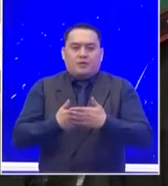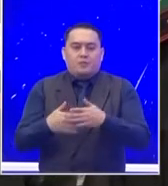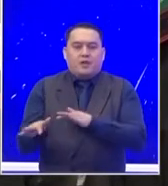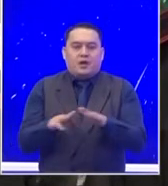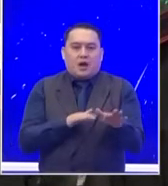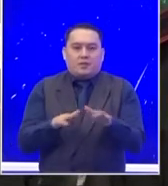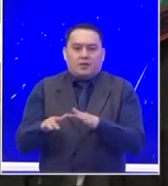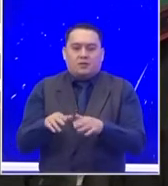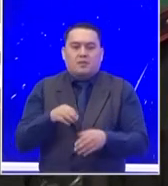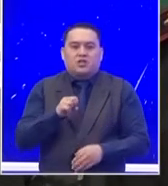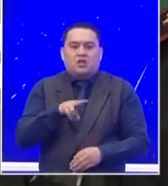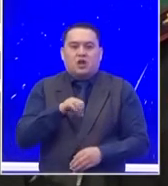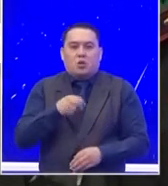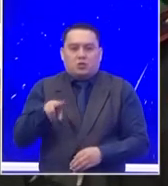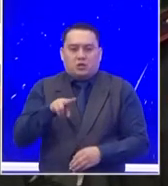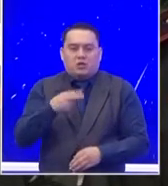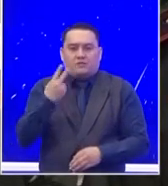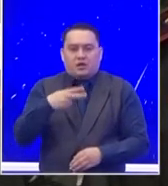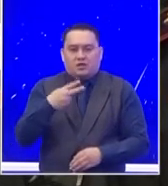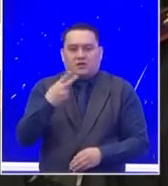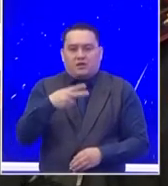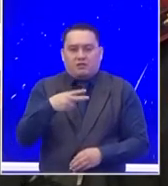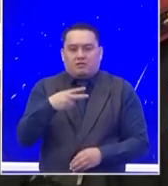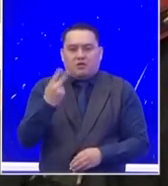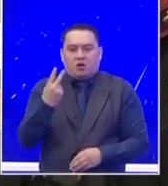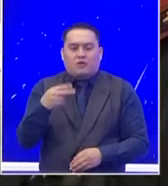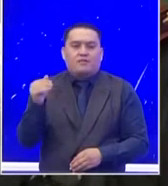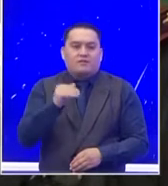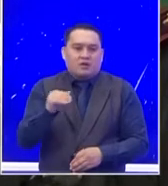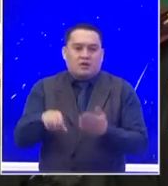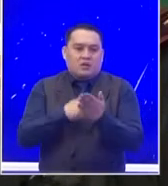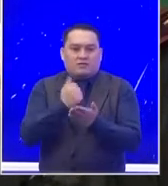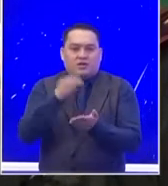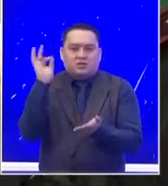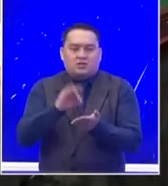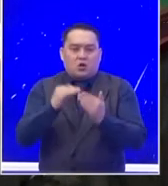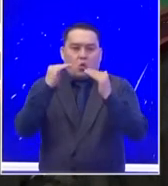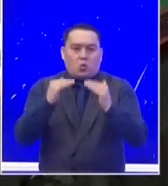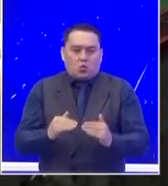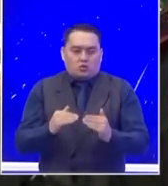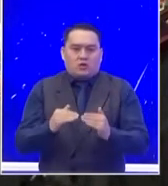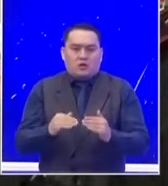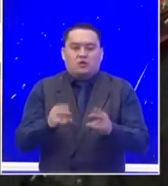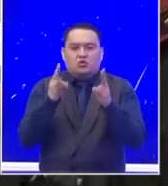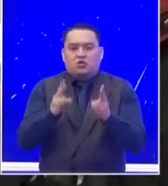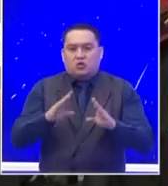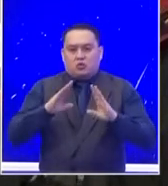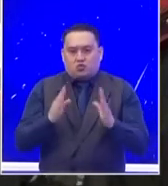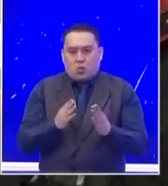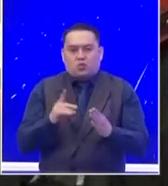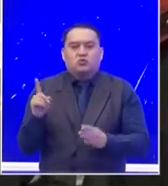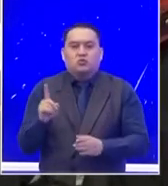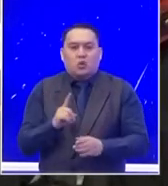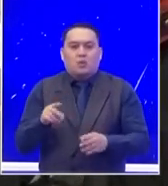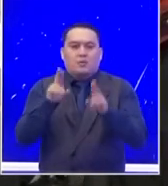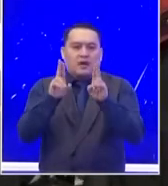Оперативно-профилактическое мероприятие «Пешеход» проводится в период с 20 по 22 февраля. Главная цель – снижение уровня дорожно-транспортных происшествий. Несмотря на то, что